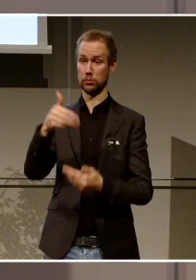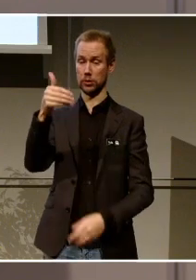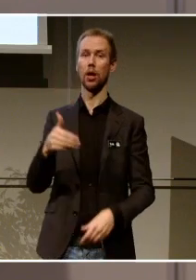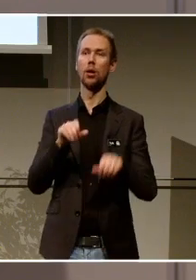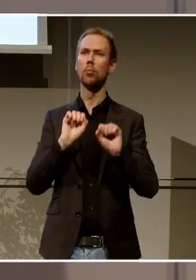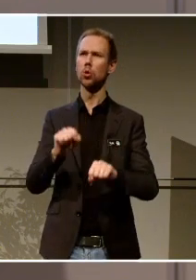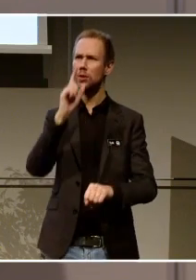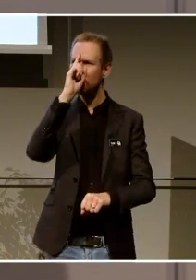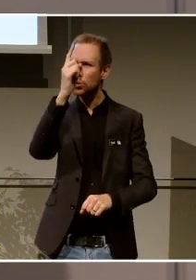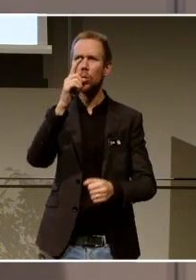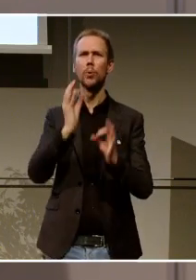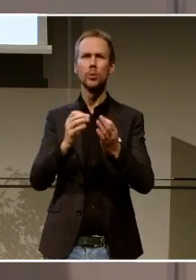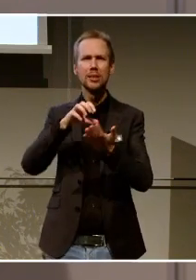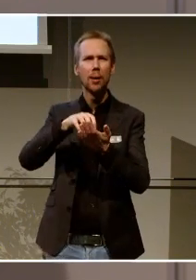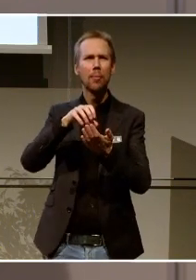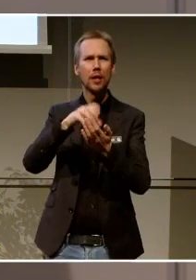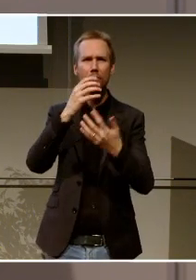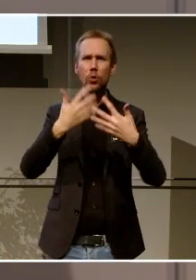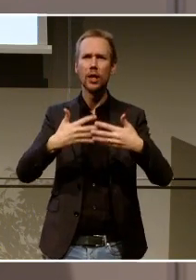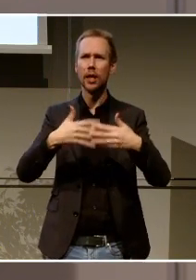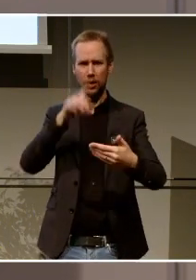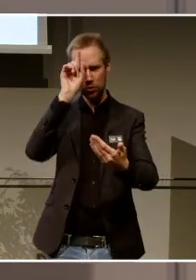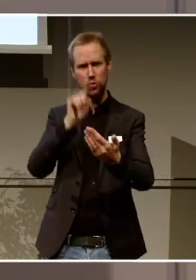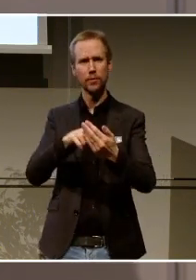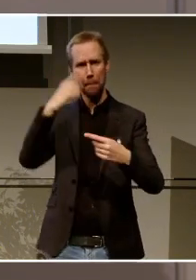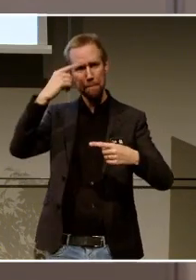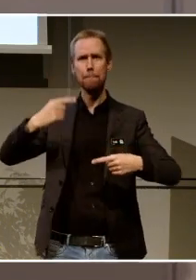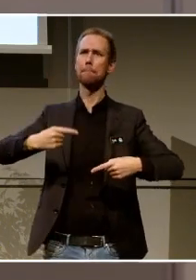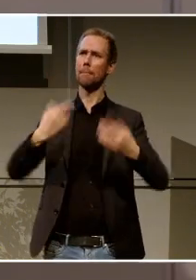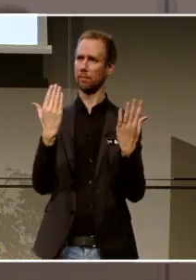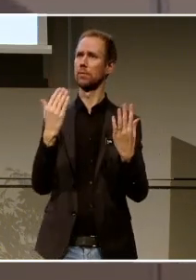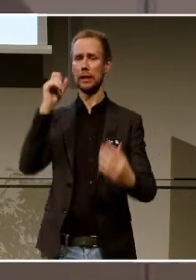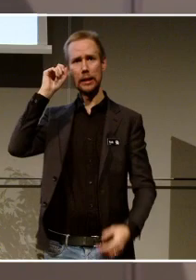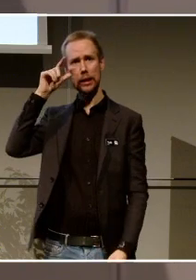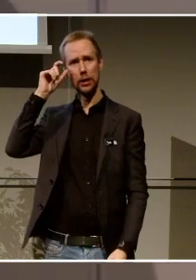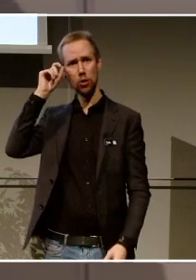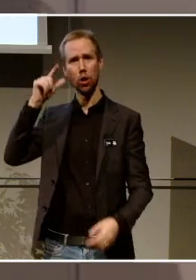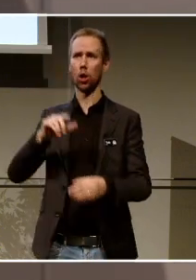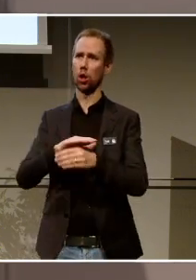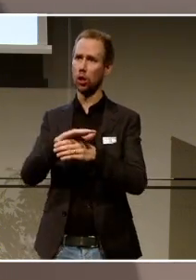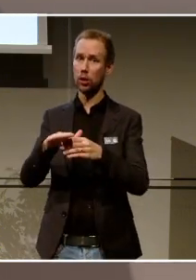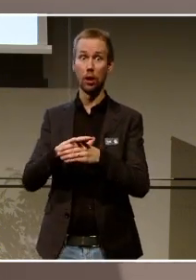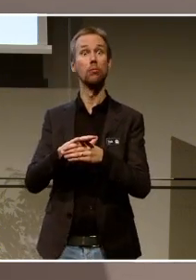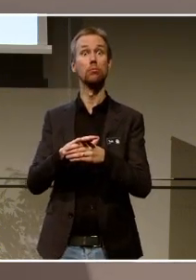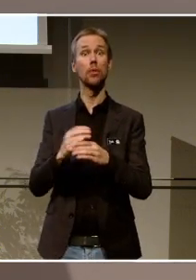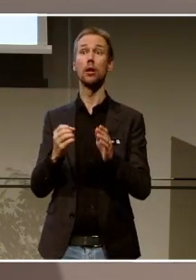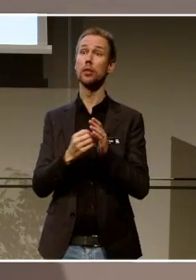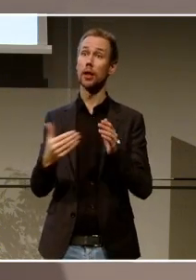förstå samhället för att förstå det digitala. Och därmed så är digital